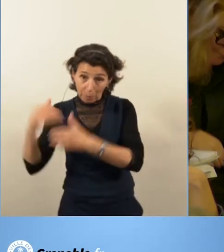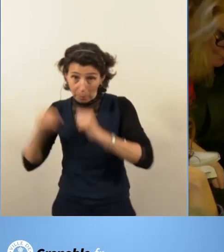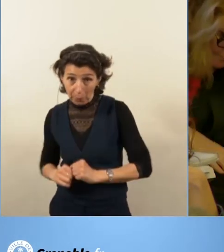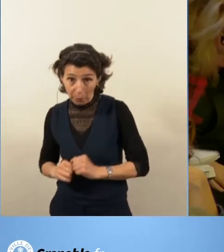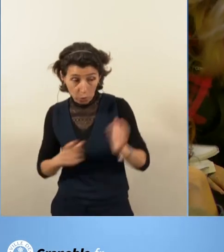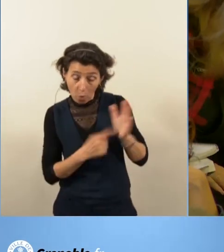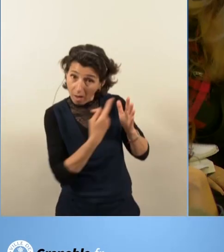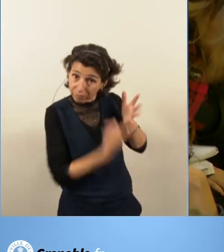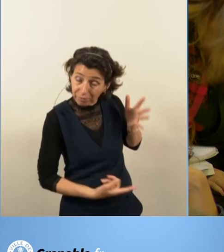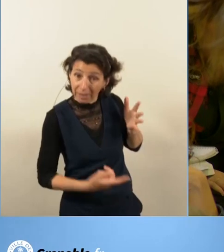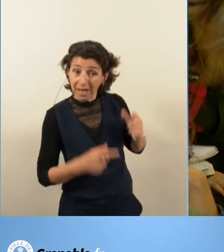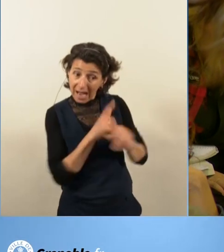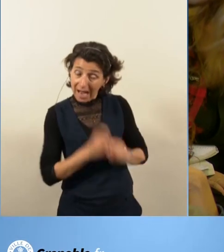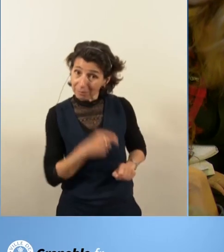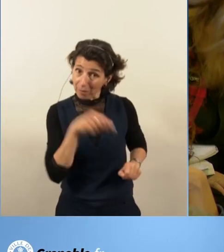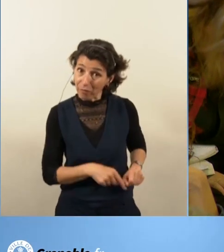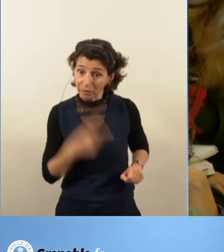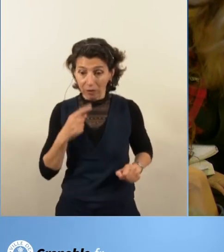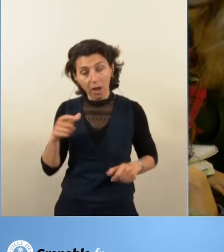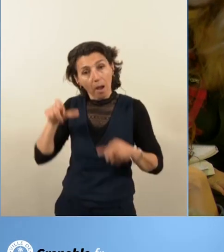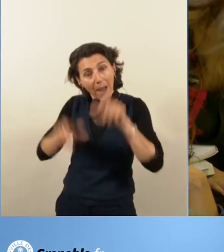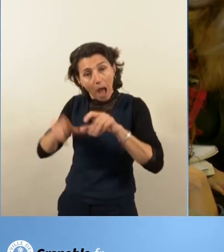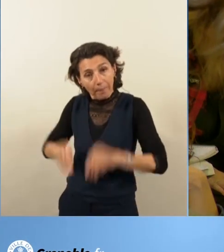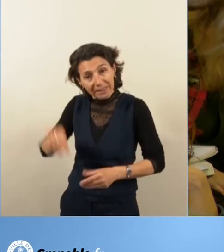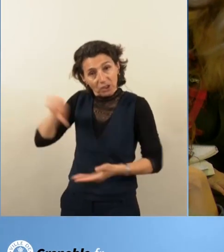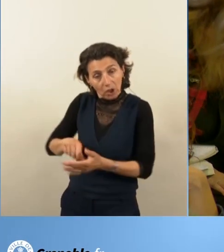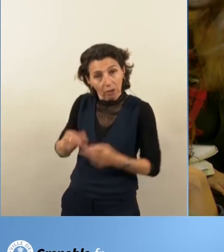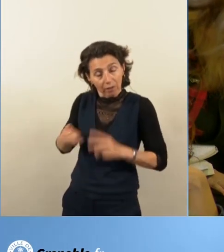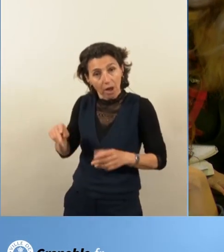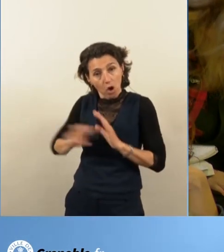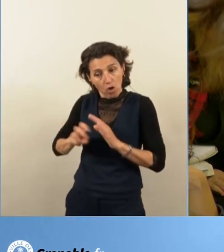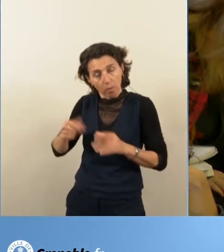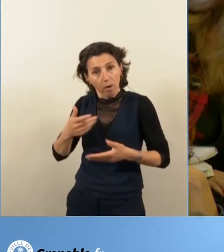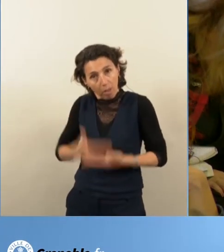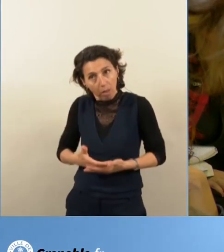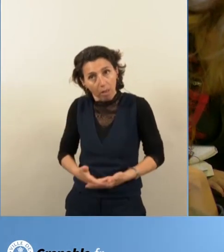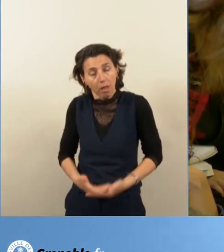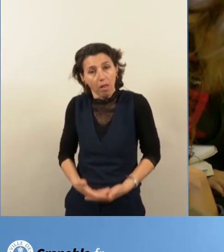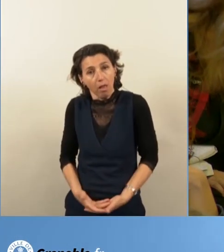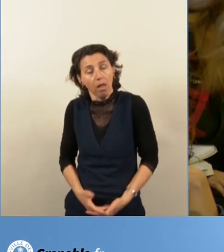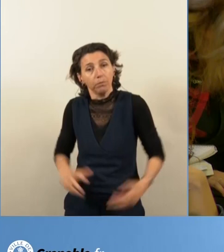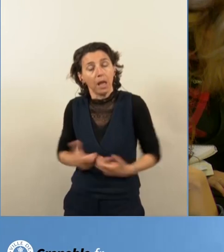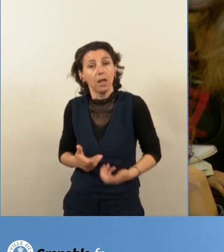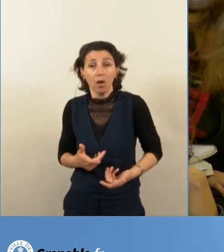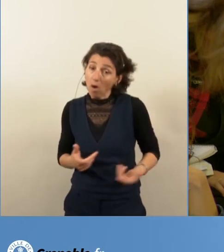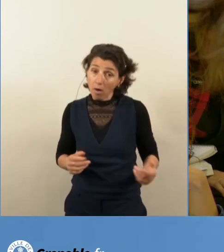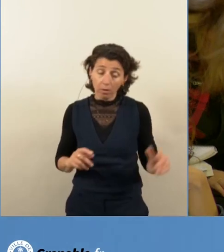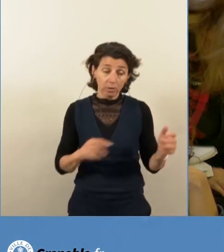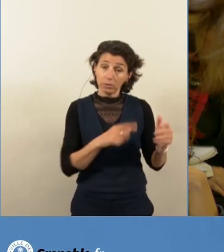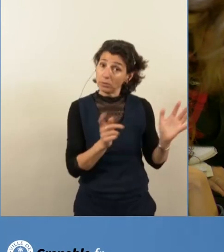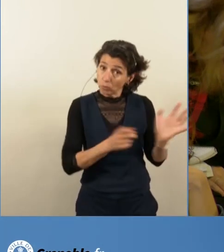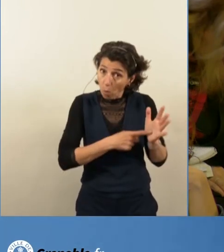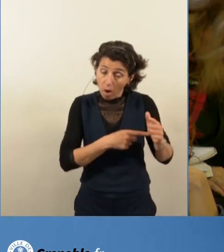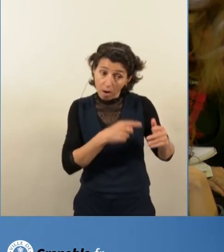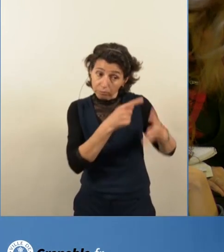Grenoblois seul le coup à l'échelle du territoire respecter ses droits c'est faire correspondre le